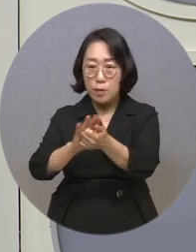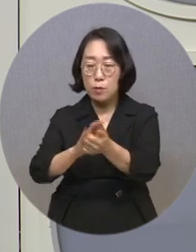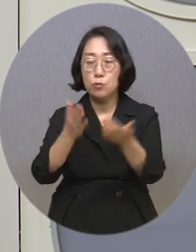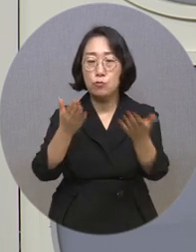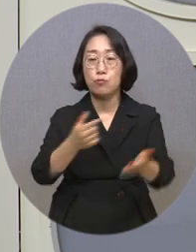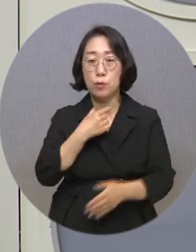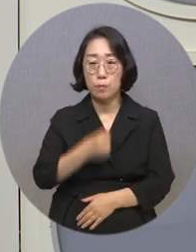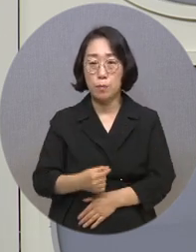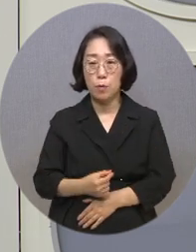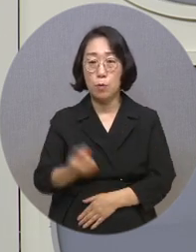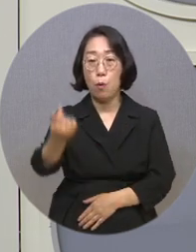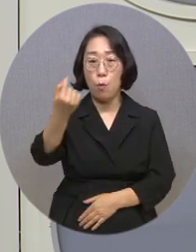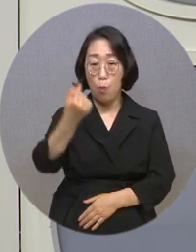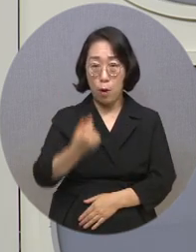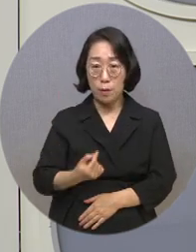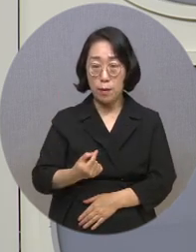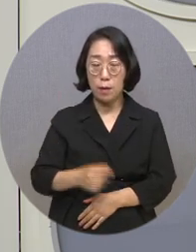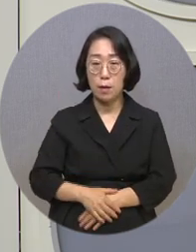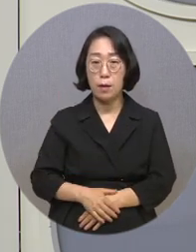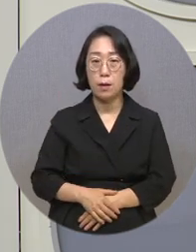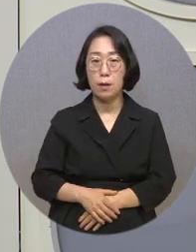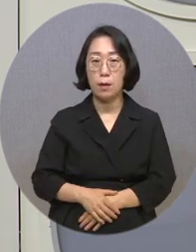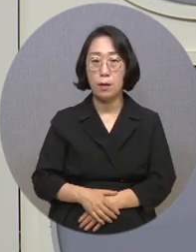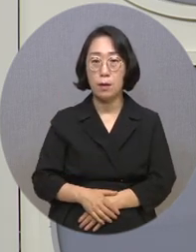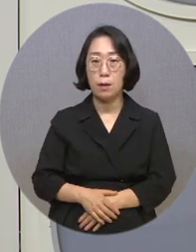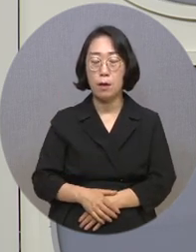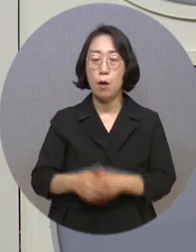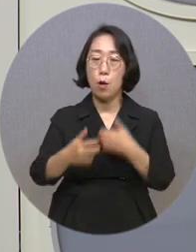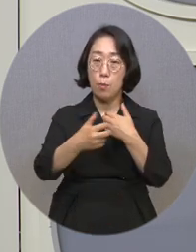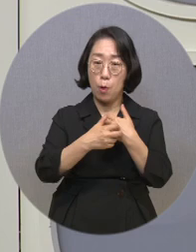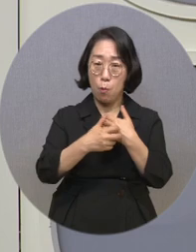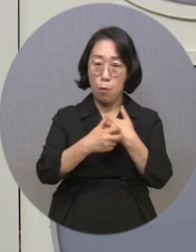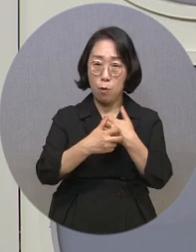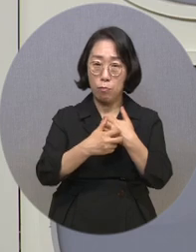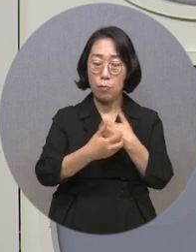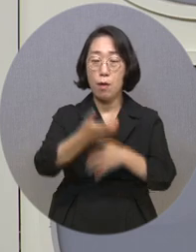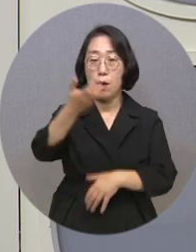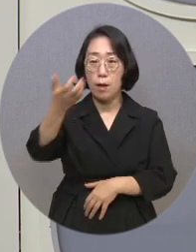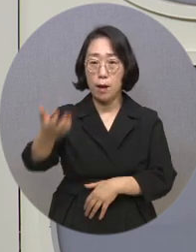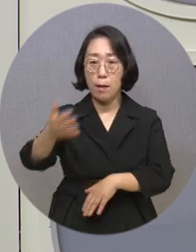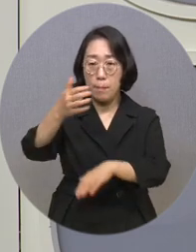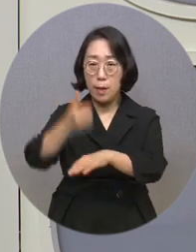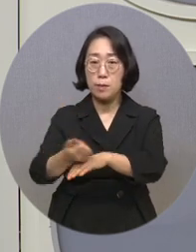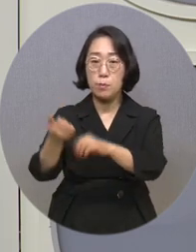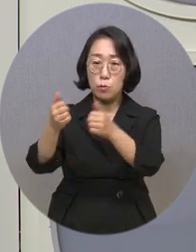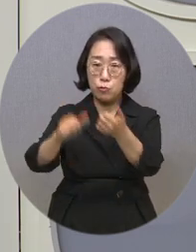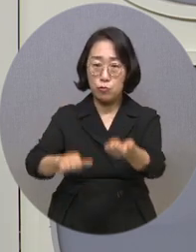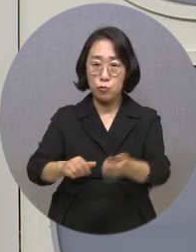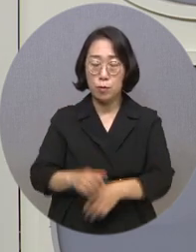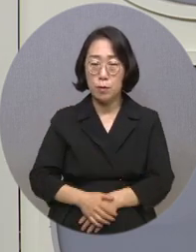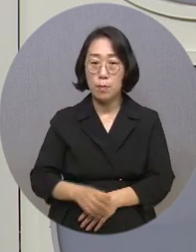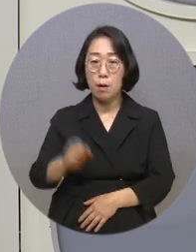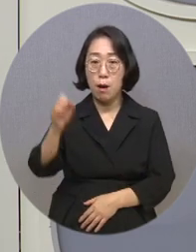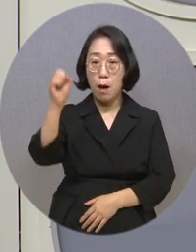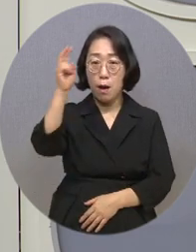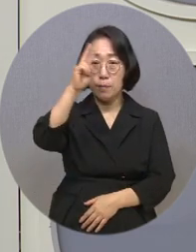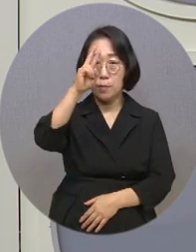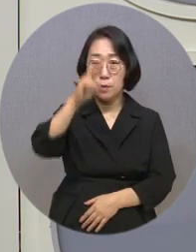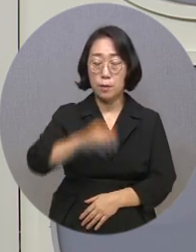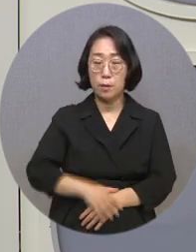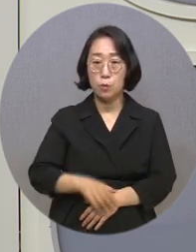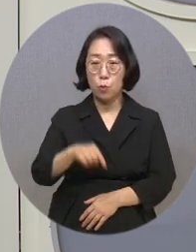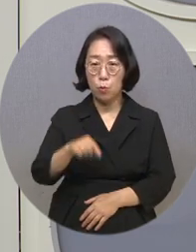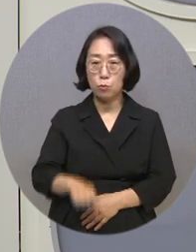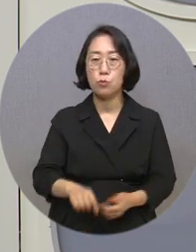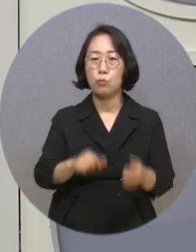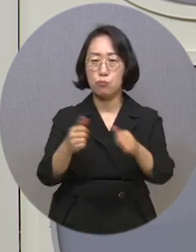우리 요양원에 왔다가 가시는 길은 병원에 가셔서 마지막 돌아가시는 길인가 아니면은 갑자기 우리 요양원에서